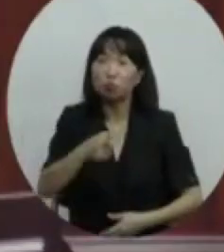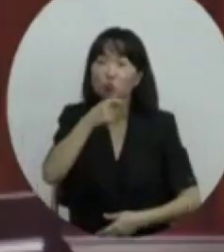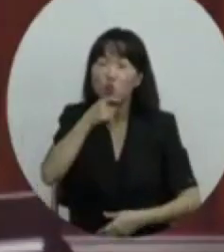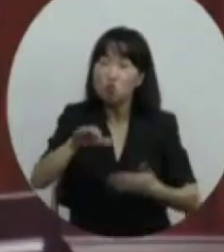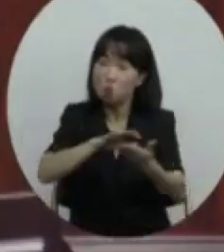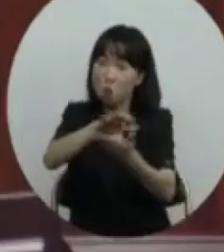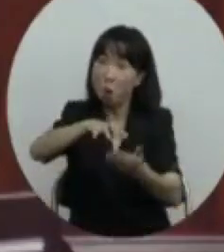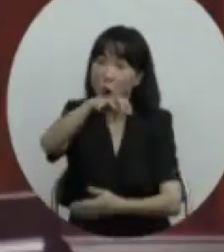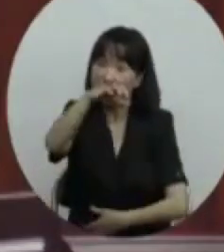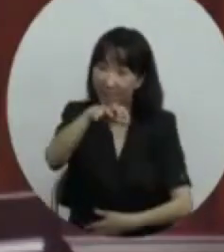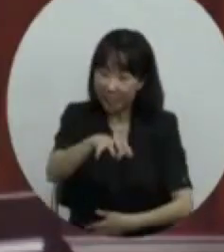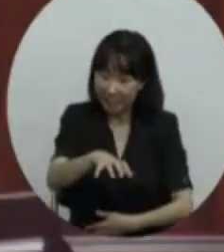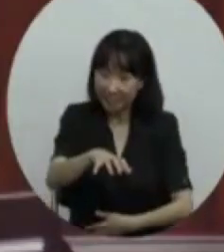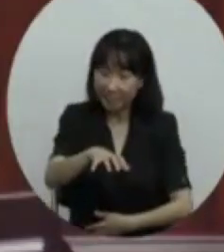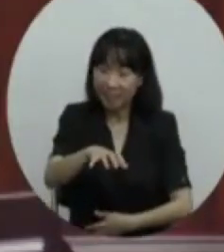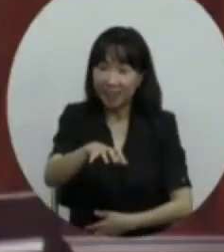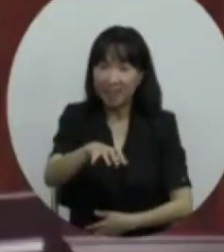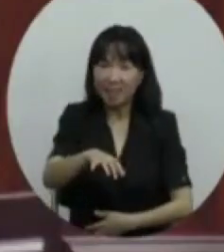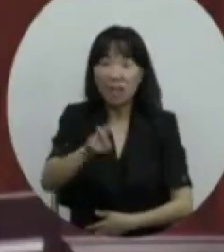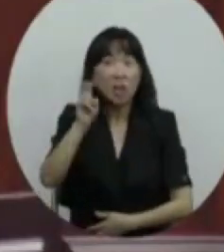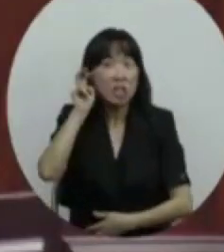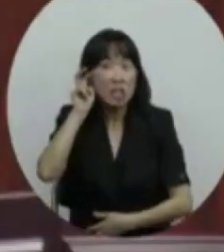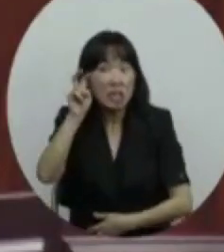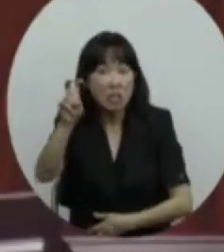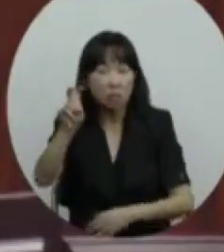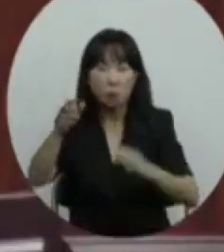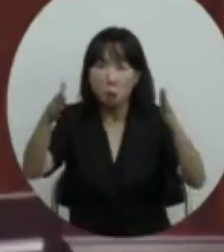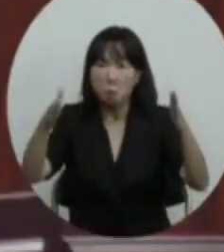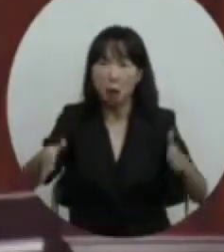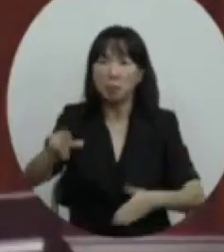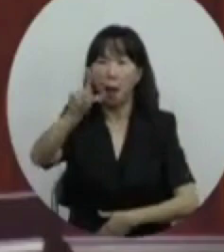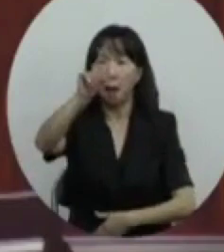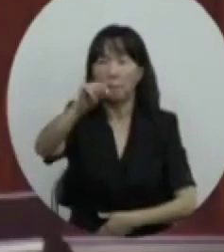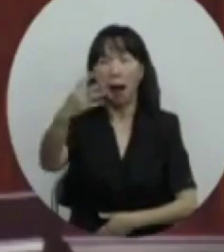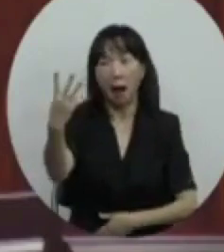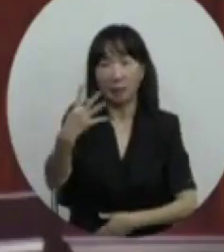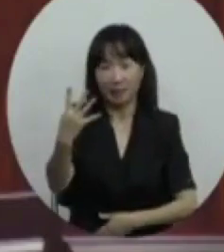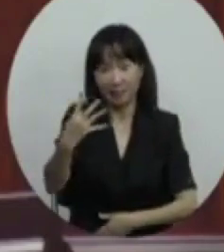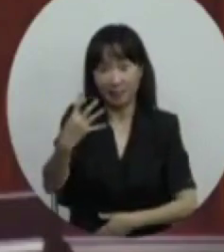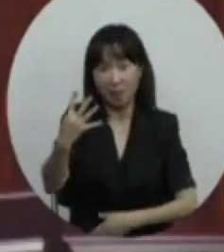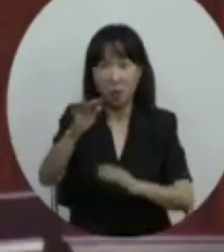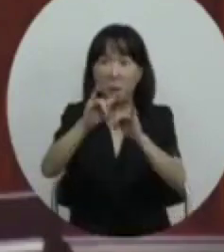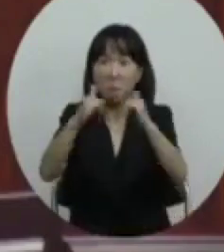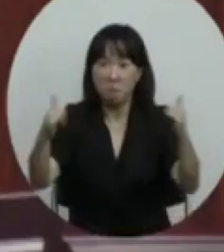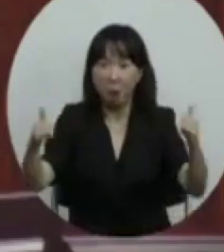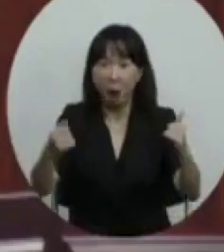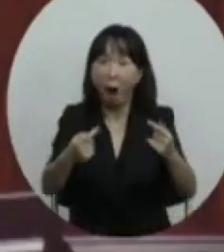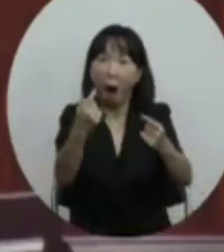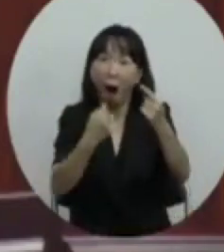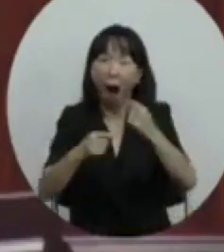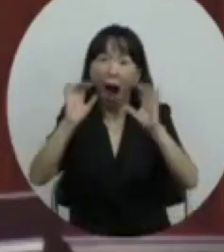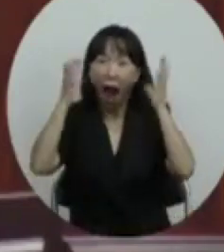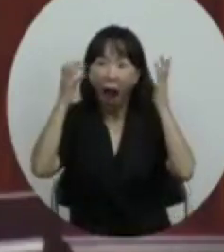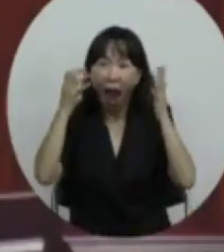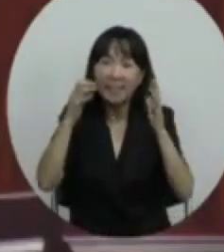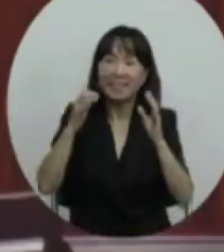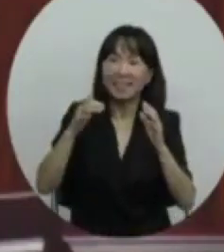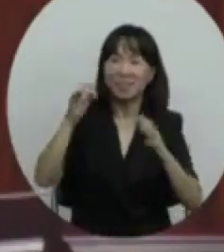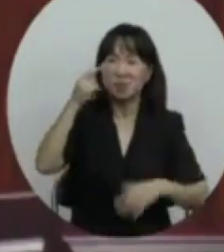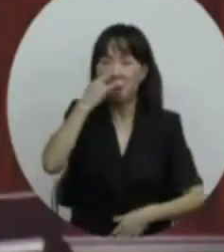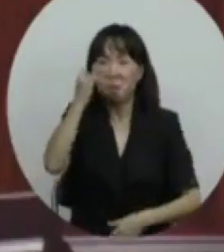물놀이장은 임시 개장 후 20일 만에 1만 4천 명의 영유아, 어린이,